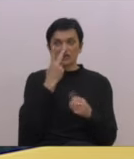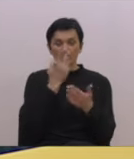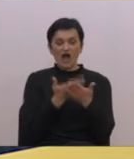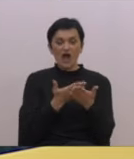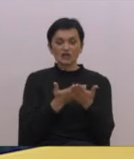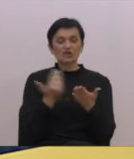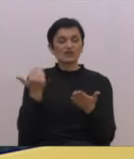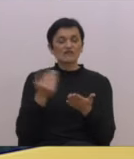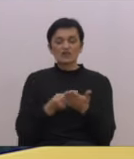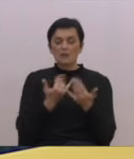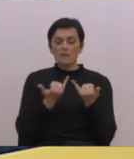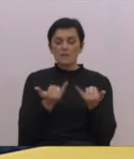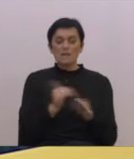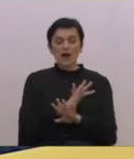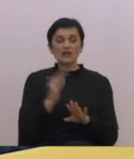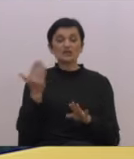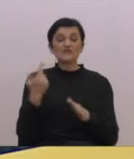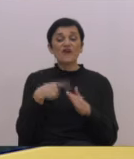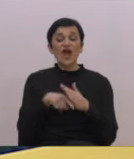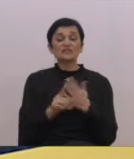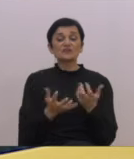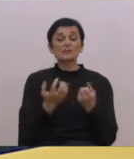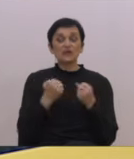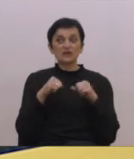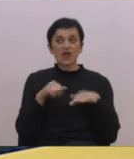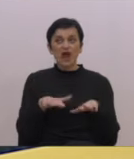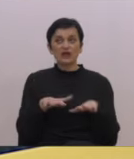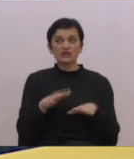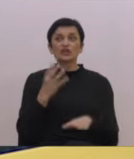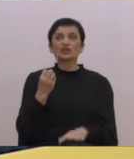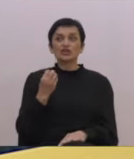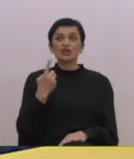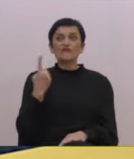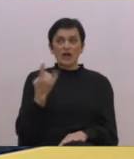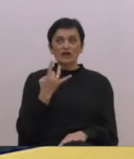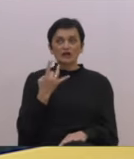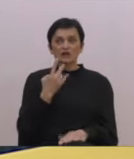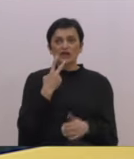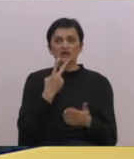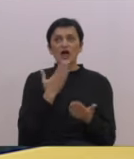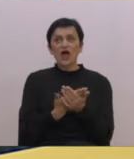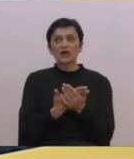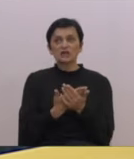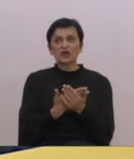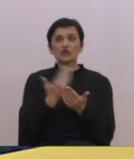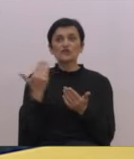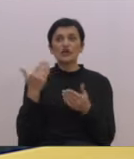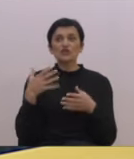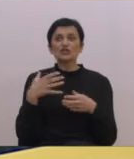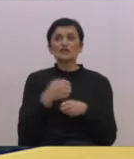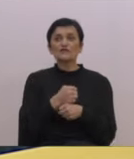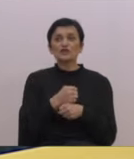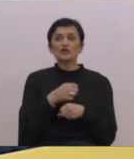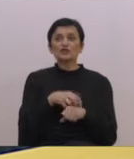თქვენ პატივს არცემთ თქვენს მიერ მიღებულ გადაწყვეტილებებს და კიდევ ერთხელ ანახეთ ის, რომ თქვენი ვიწრო პარტიული ინტერესების